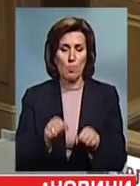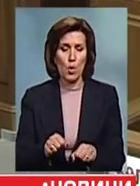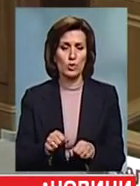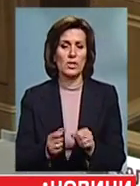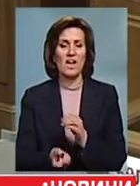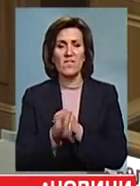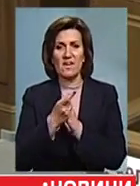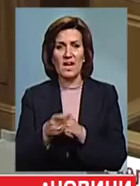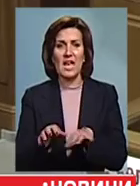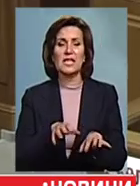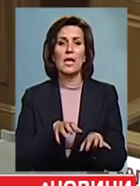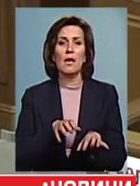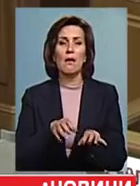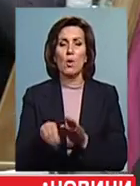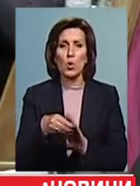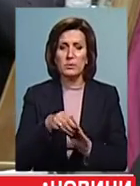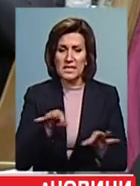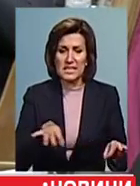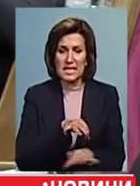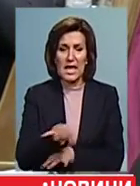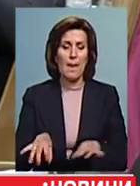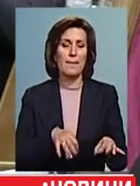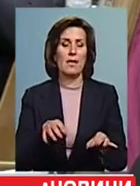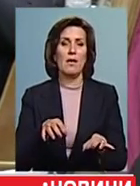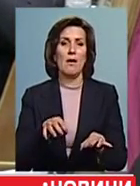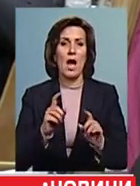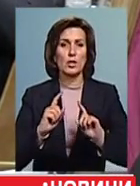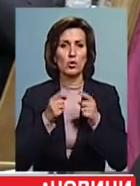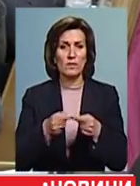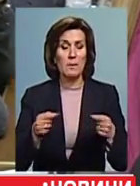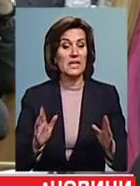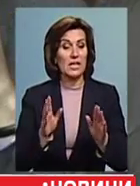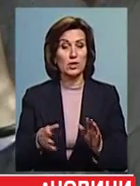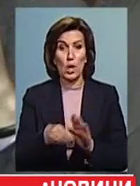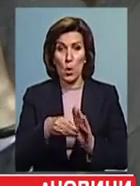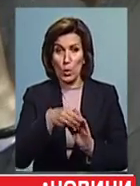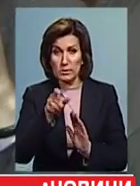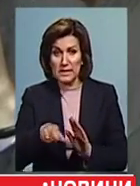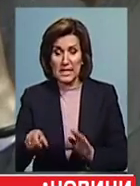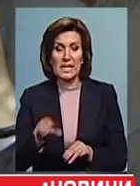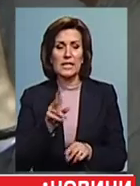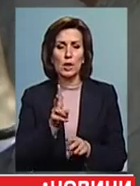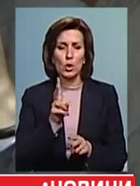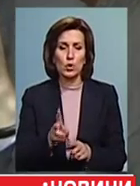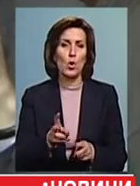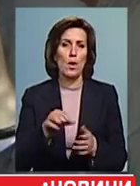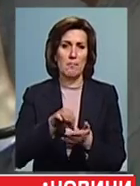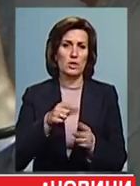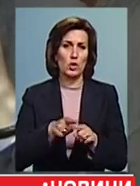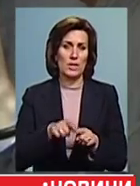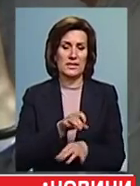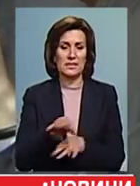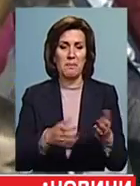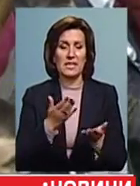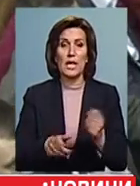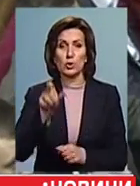зможуть виявляти корупційні схеми, арештовувати майно, при цьому не лише корупціонерів, а й тих, хто причетний до цих схем. Наприклад,